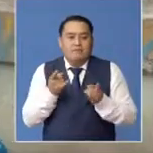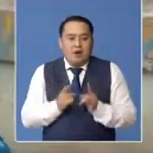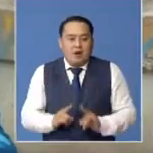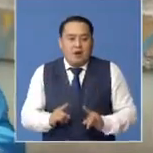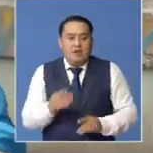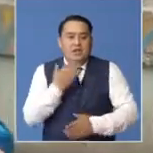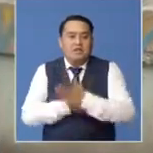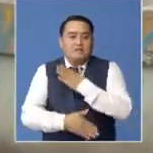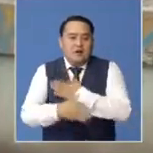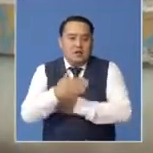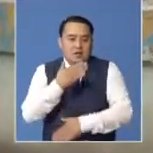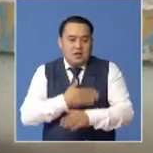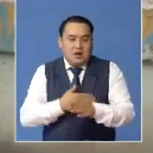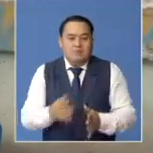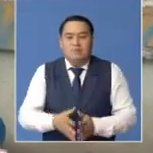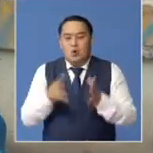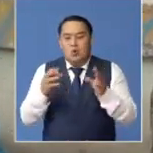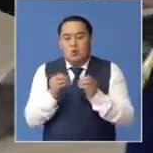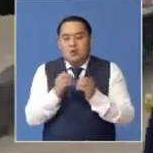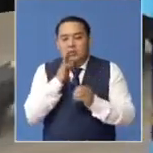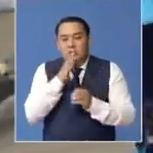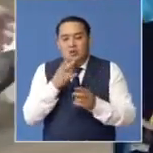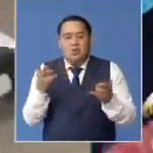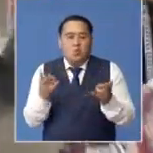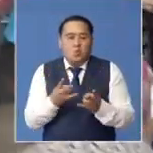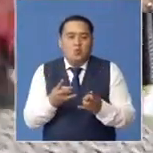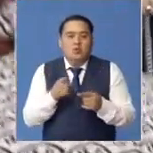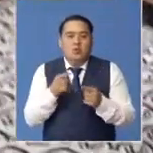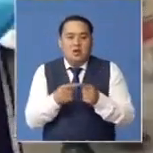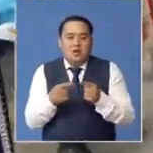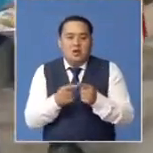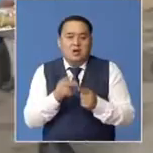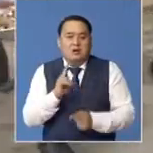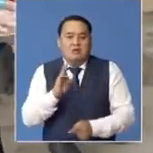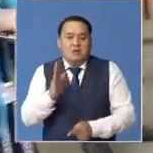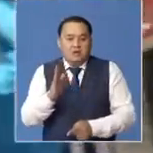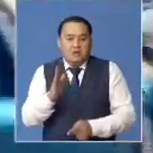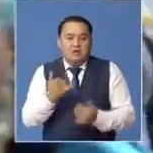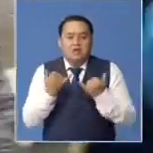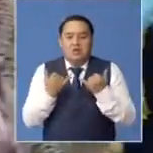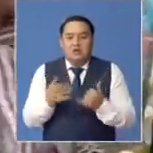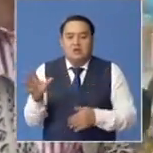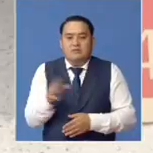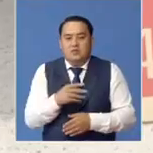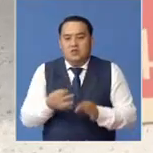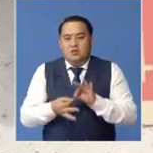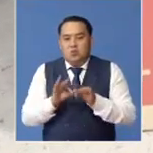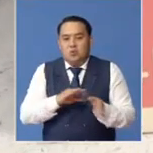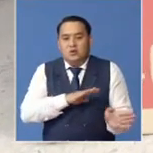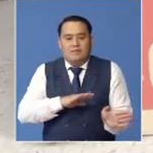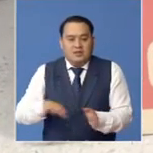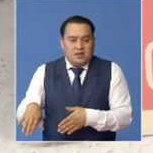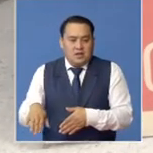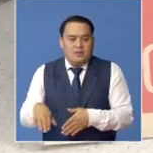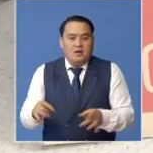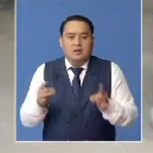свет инвалидами. Уже больше 10 лет чете приходится скитаться по съемным квартирам. Теперь все трудности жизни позади.